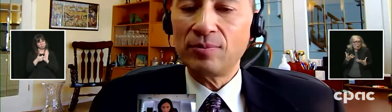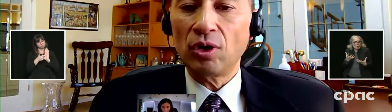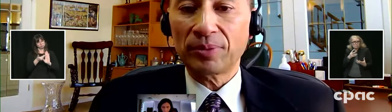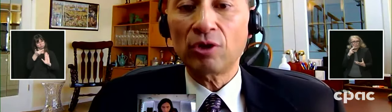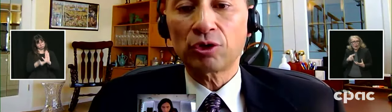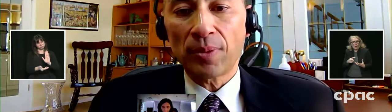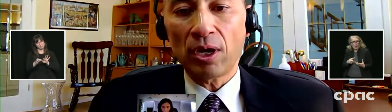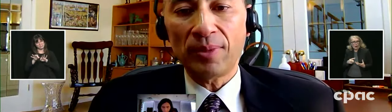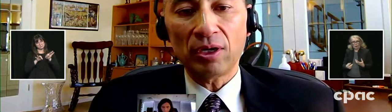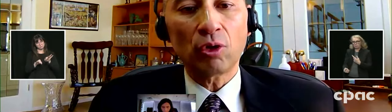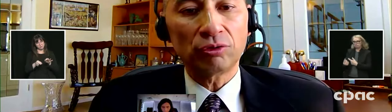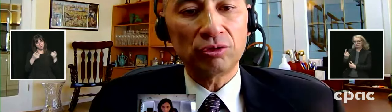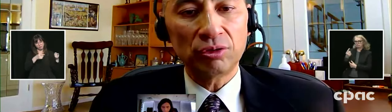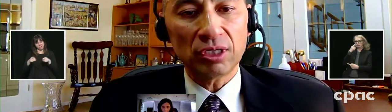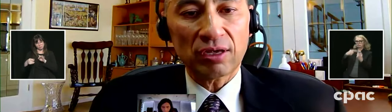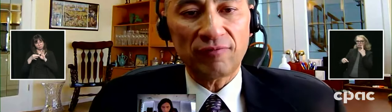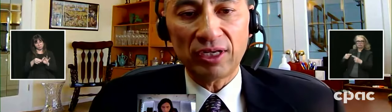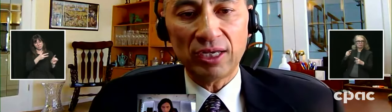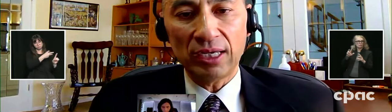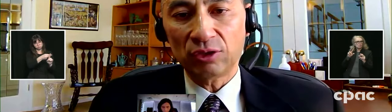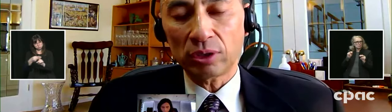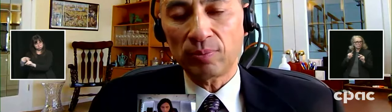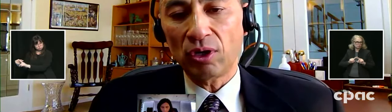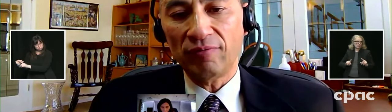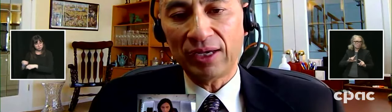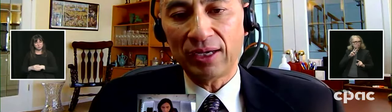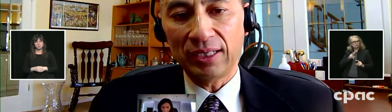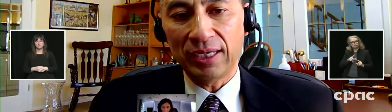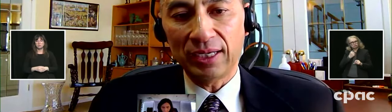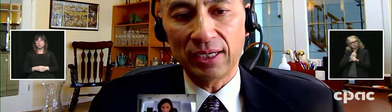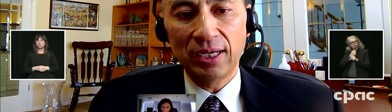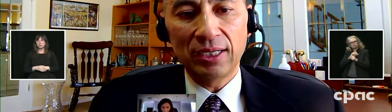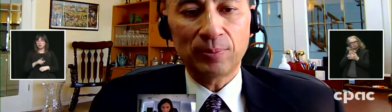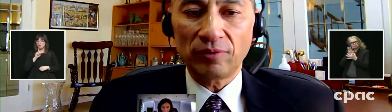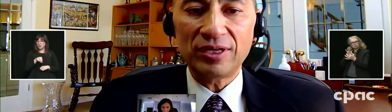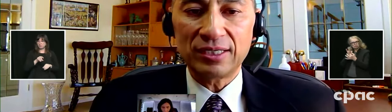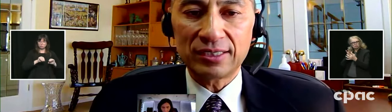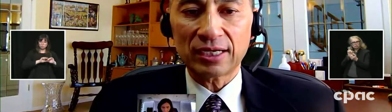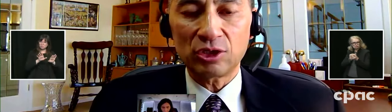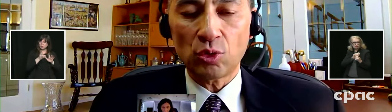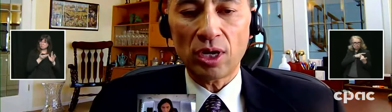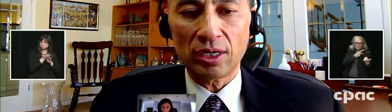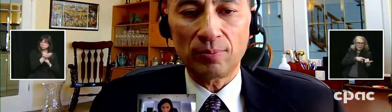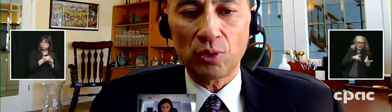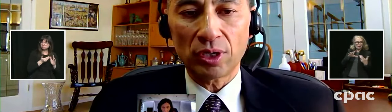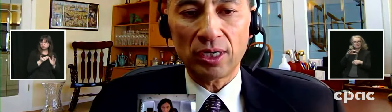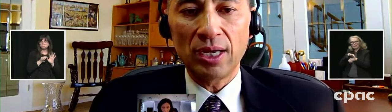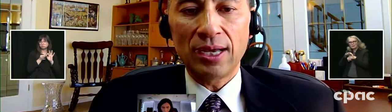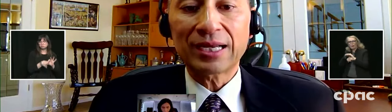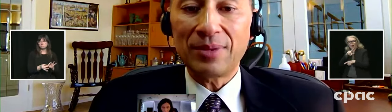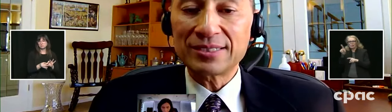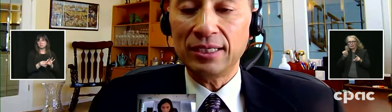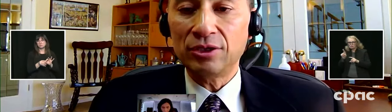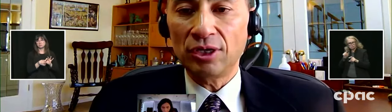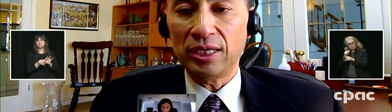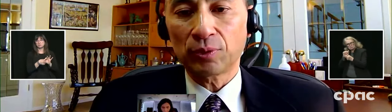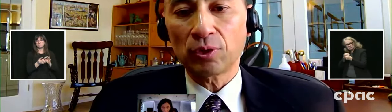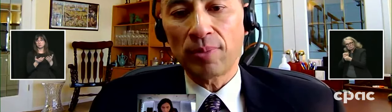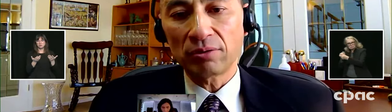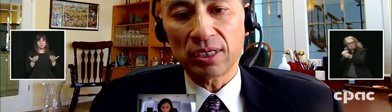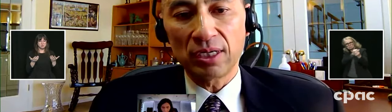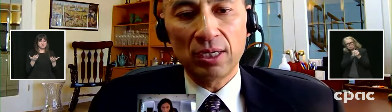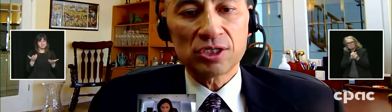des événements préoccupants, mais on continue de travailler étroitement avec les provinces et territoires pour ramasser les